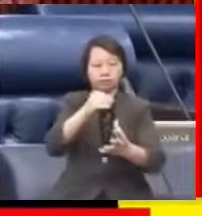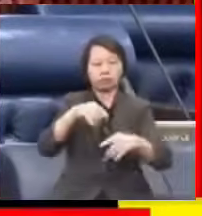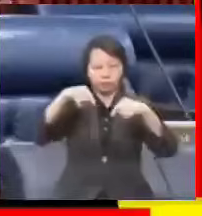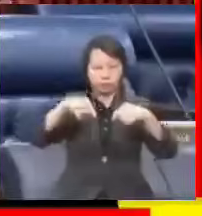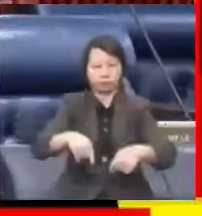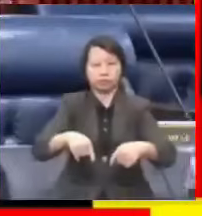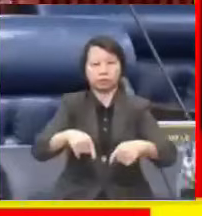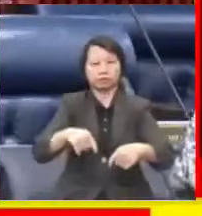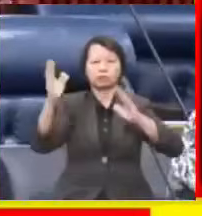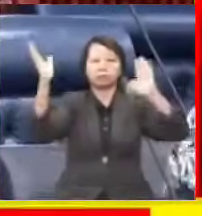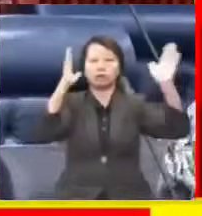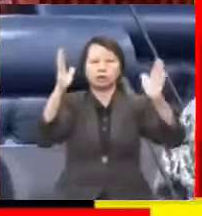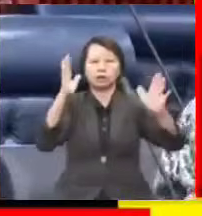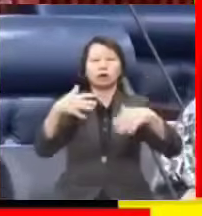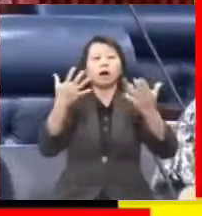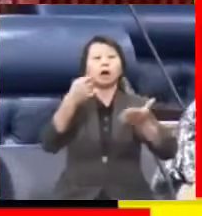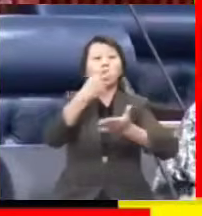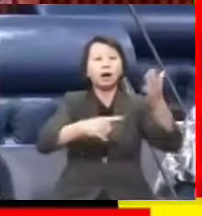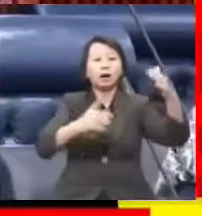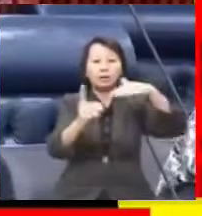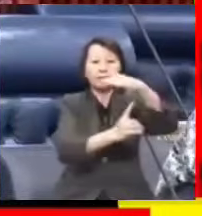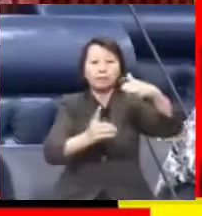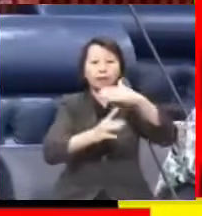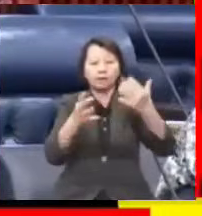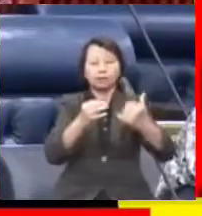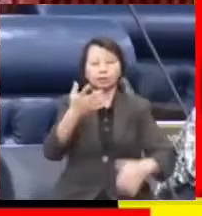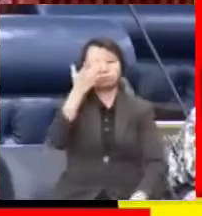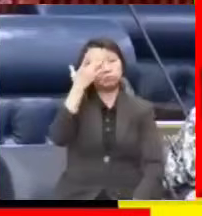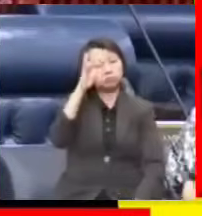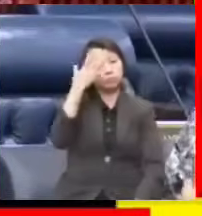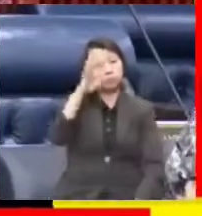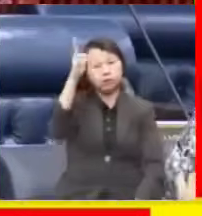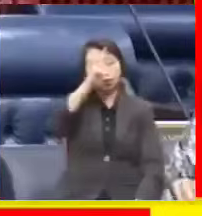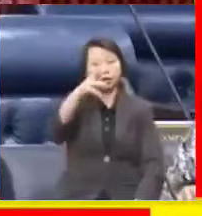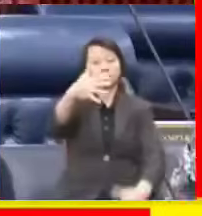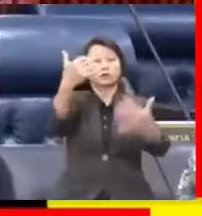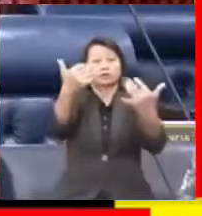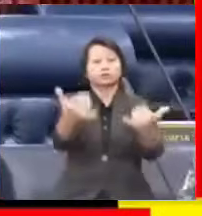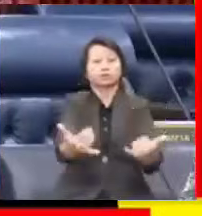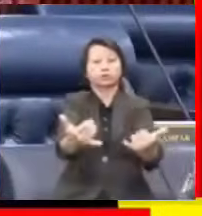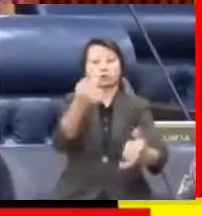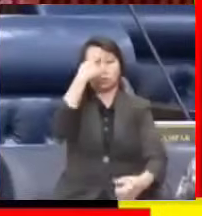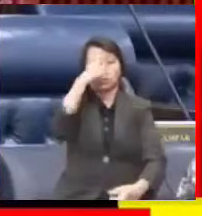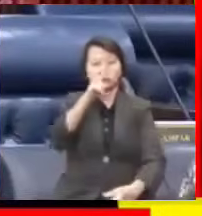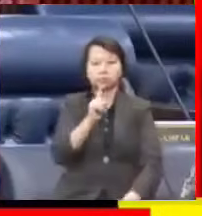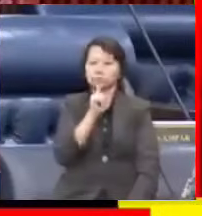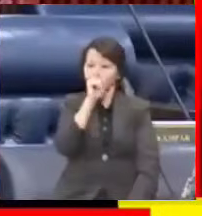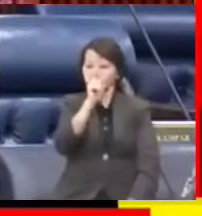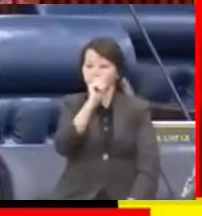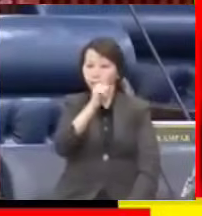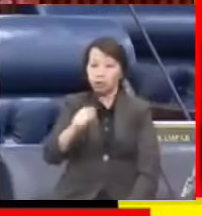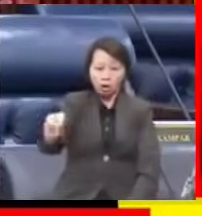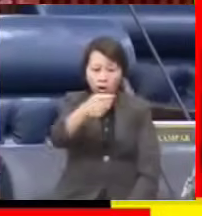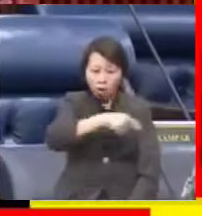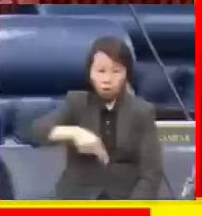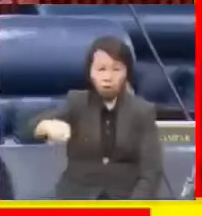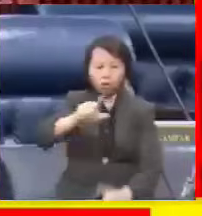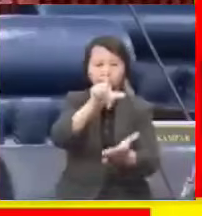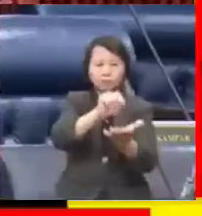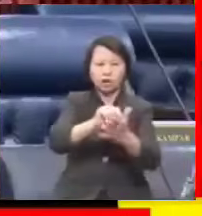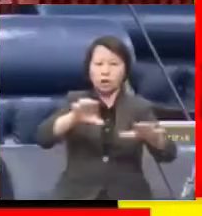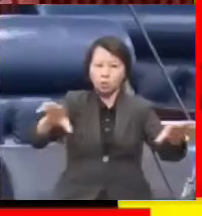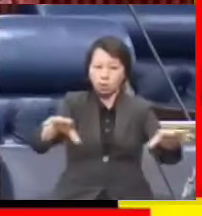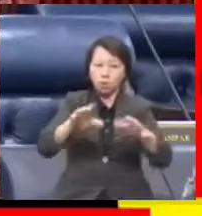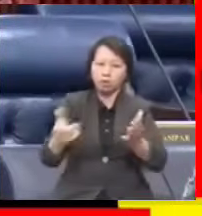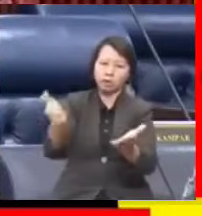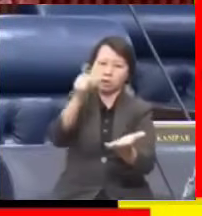pentas Malaysia. Apakah dasar dan kebijakan kerajaan sekarang untuk pastikan semua media buat